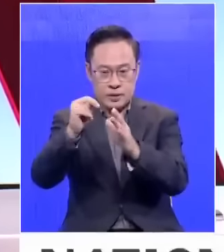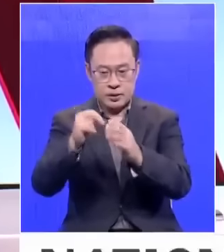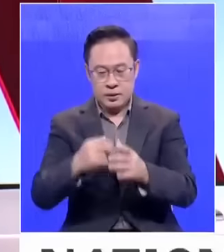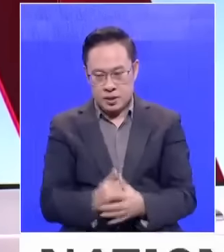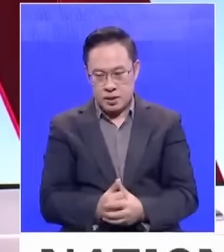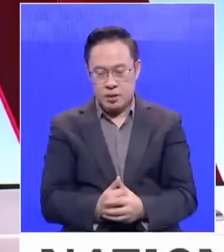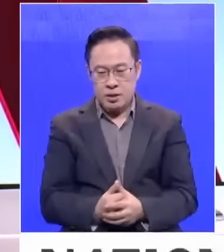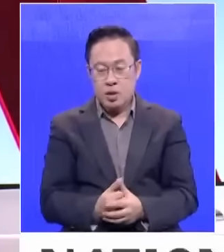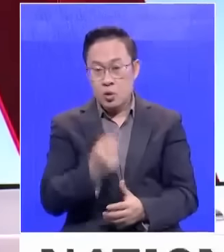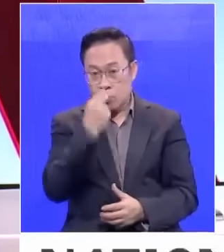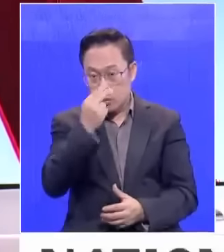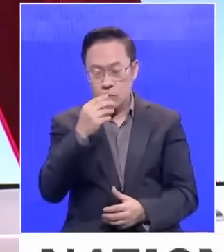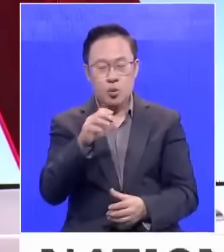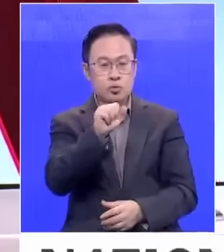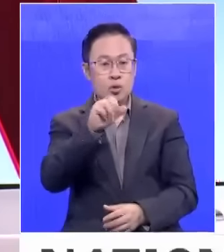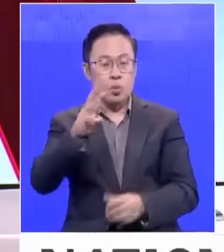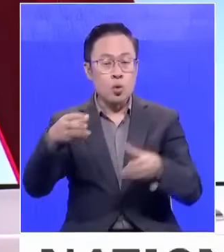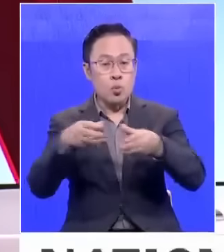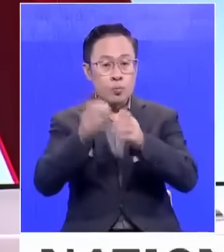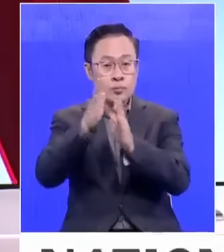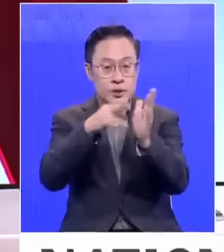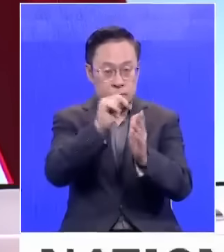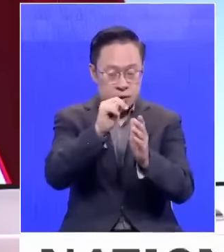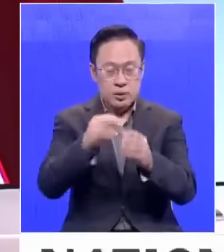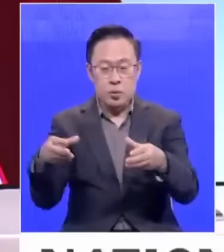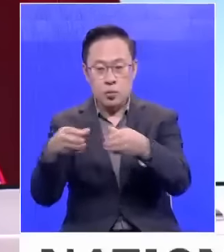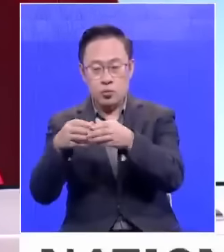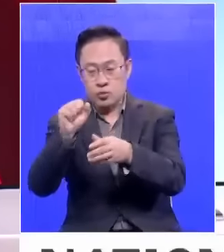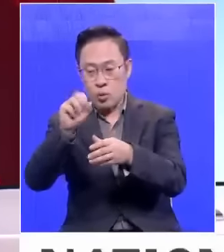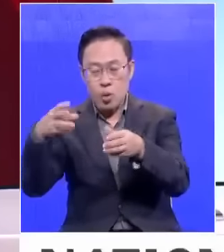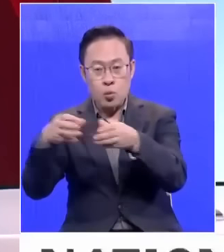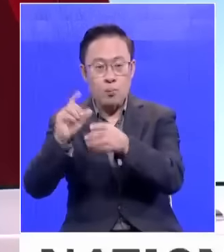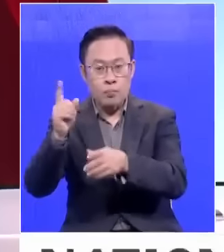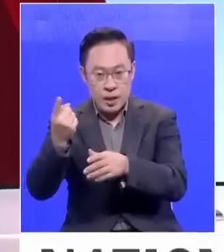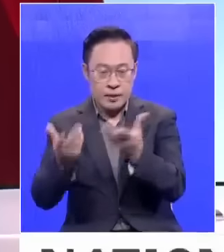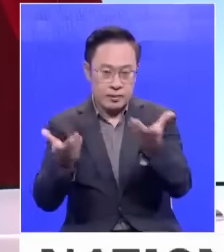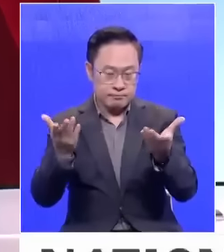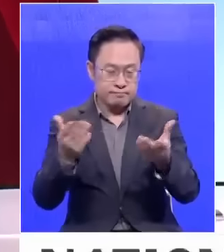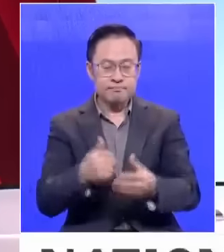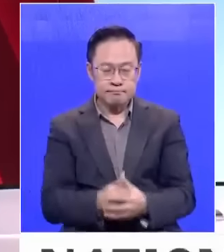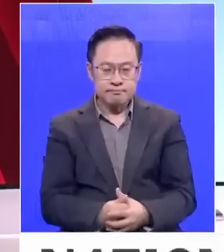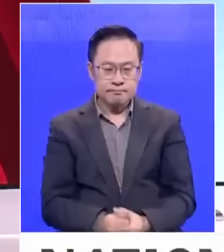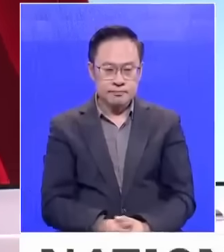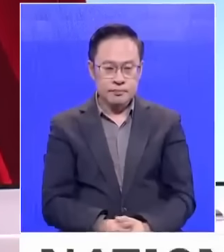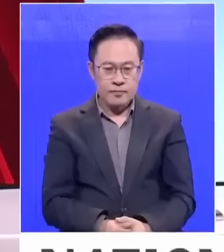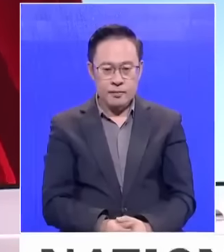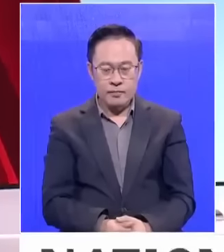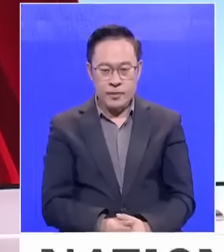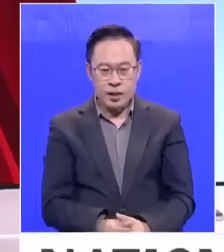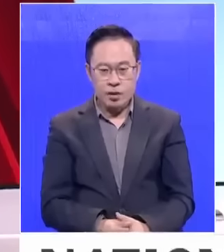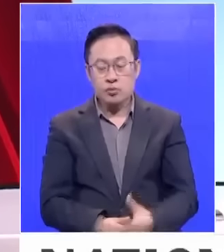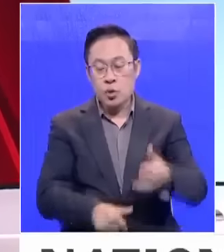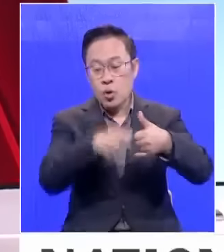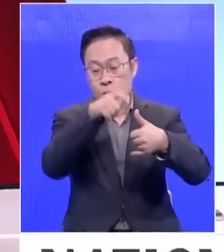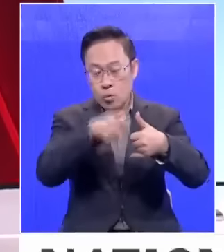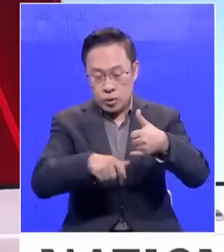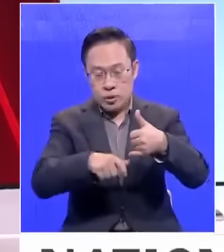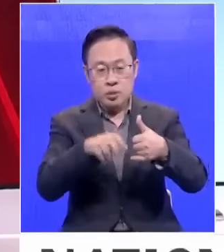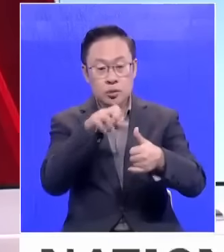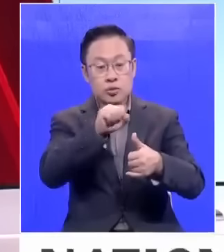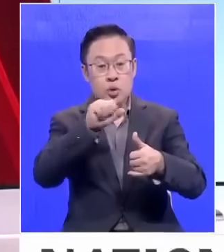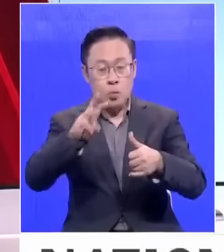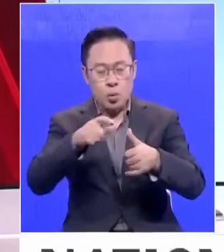ะเดี๋ยวลองดูแล้วกันว่าแม่นไม่แม่น และที่คุณอ๋องพูดถึงเรื่องของคุณสมบัตินะคะของคนที่เป็นสว.แล้